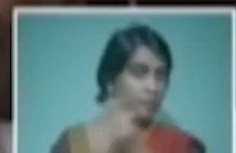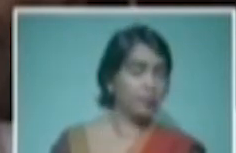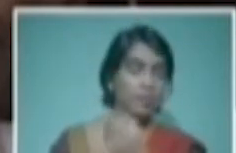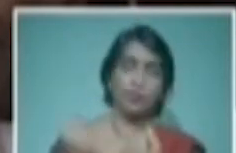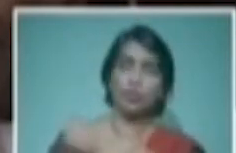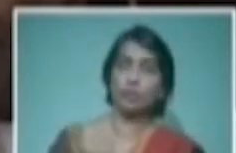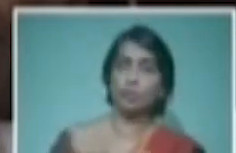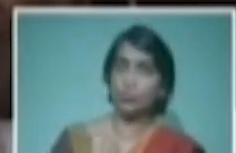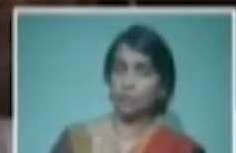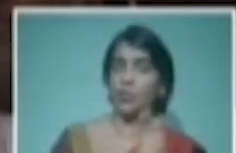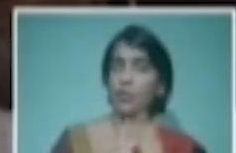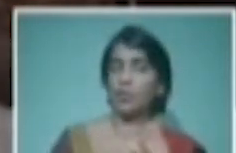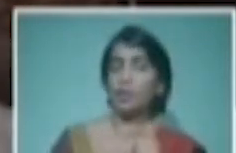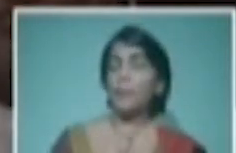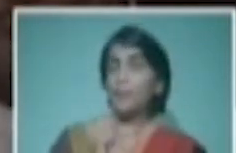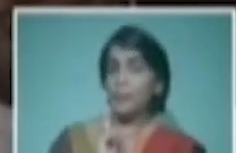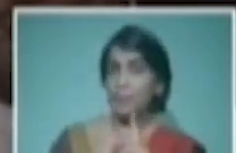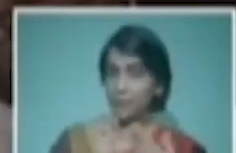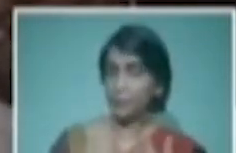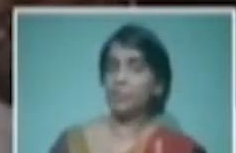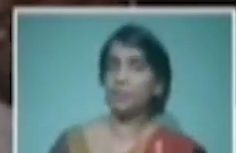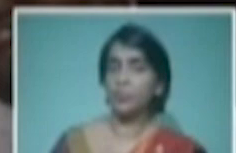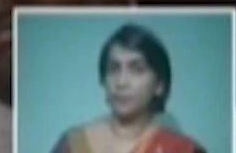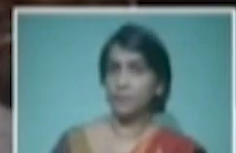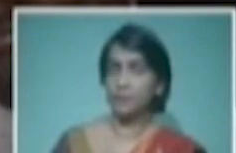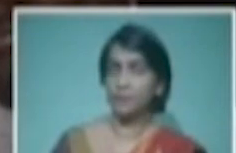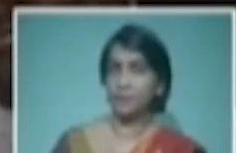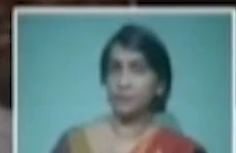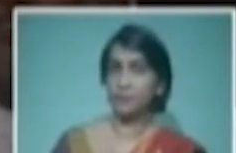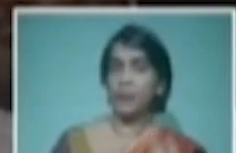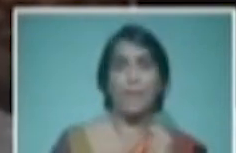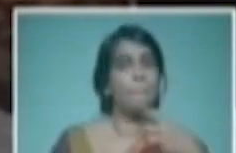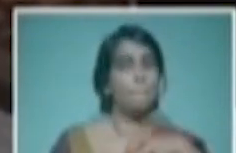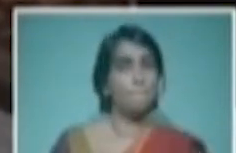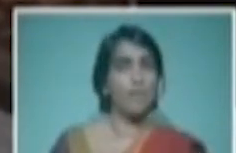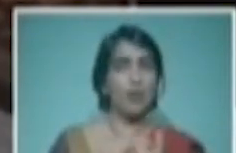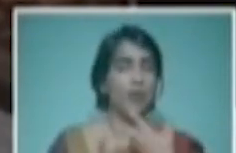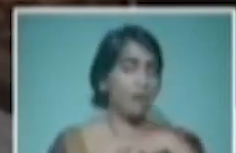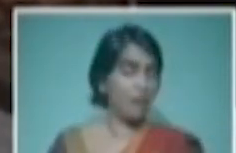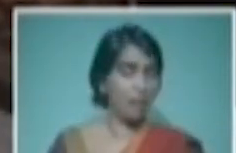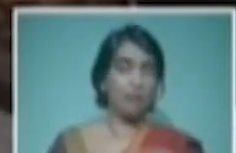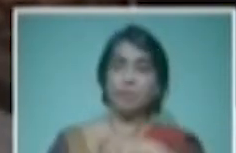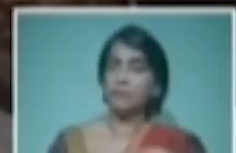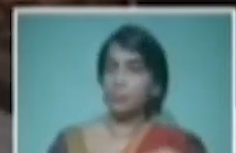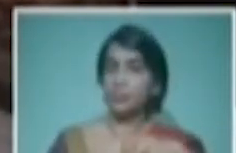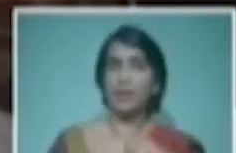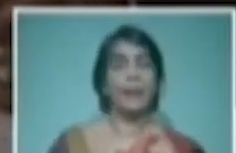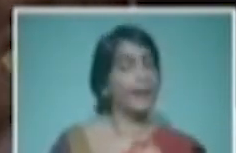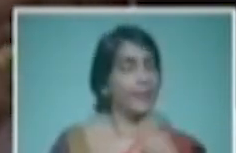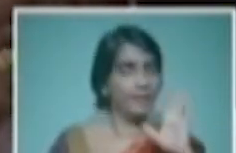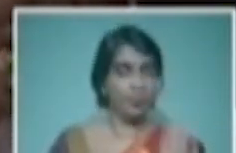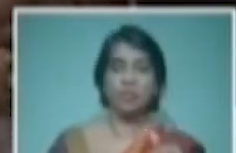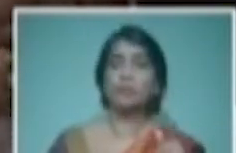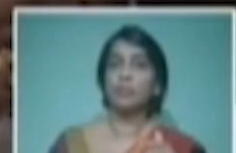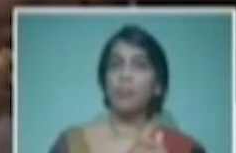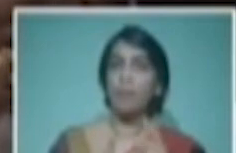සහයෝගය අධ්‍යාපන අමාත්‍යංශයෙන් අපේ පළාත් කලාප කොට්ටාස් පදනමින් ඉන්න අධ්‍යක්ෂවරු හරහා